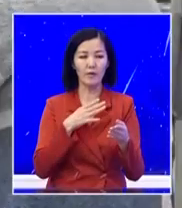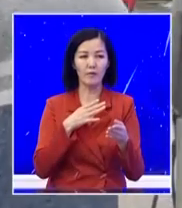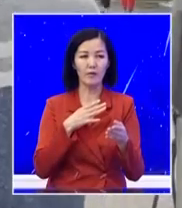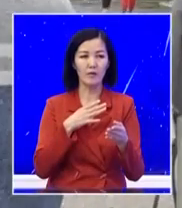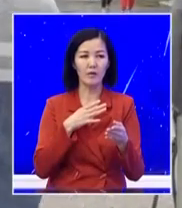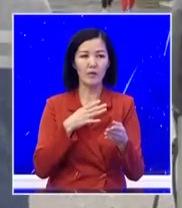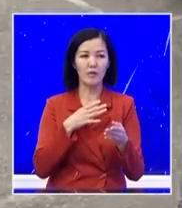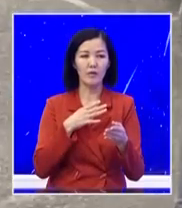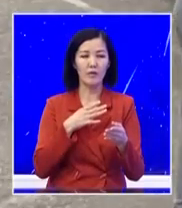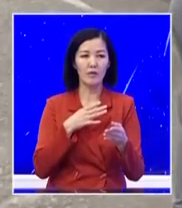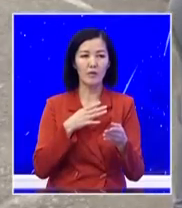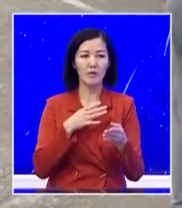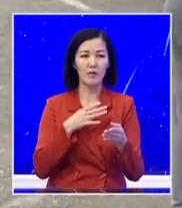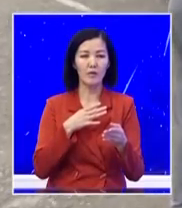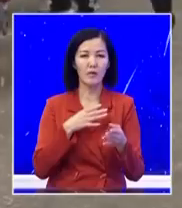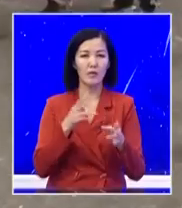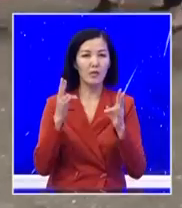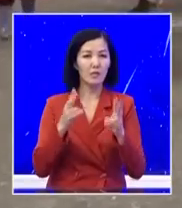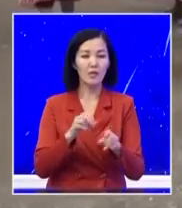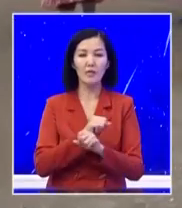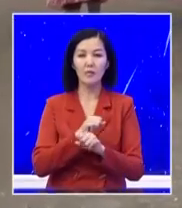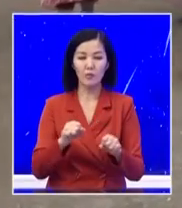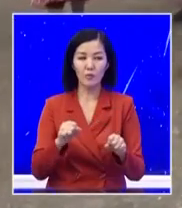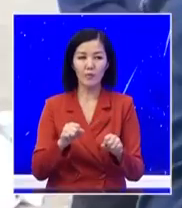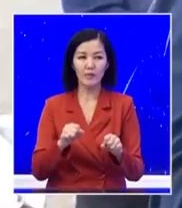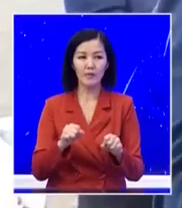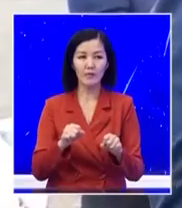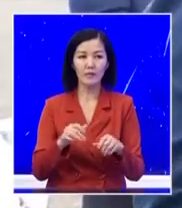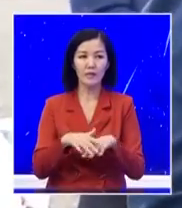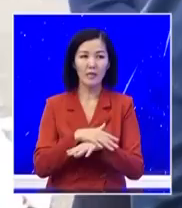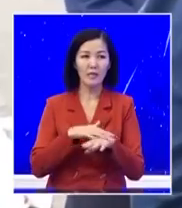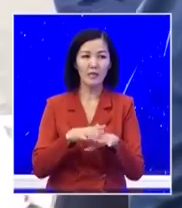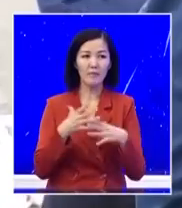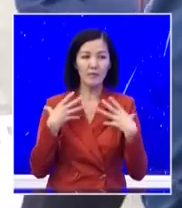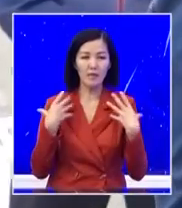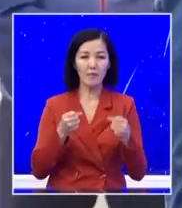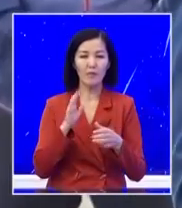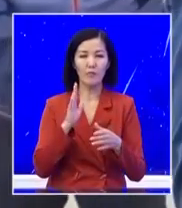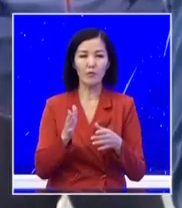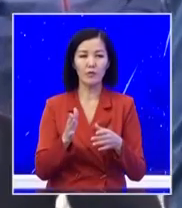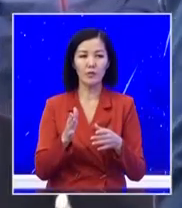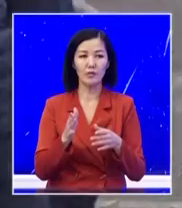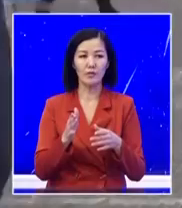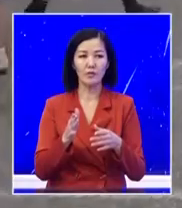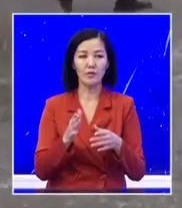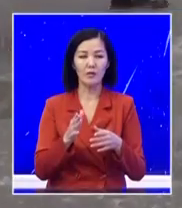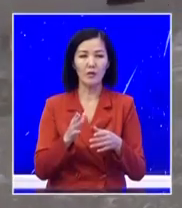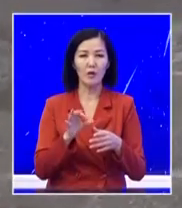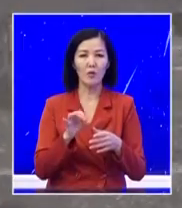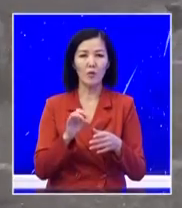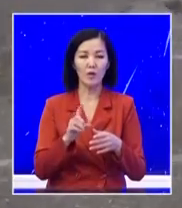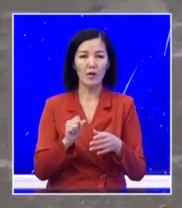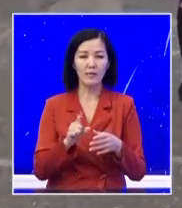той болсын, бұл ешқашан осындай жаманшылық болмасын, еліміз аман, жұртымыз тыныш болсын, оразаларымыз қабыл